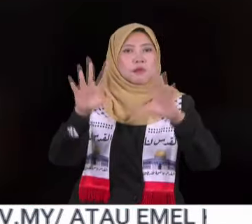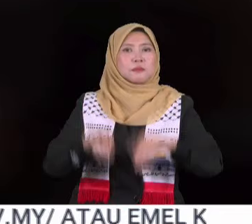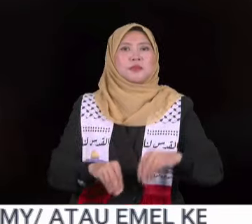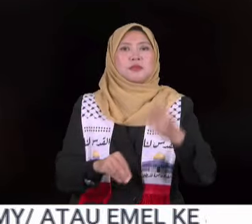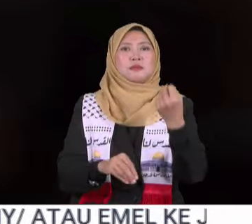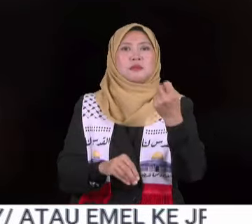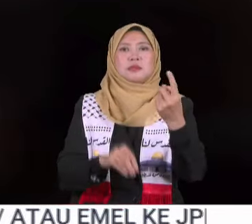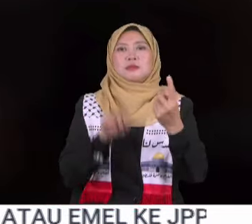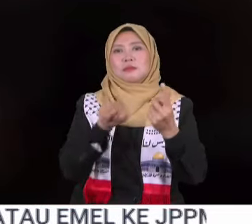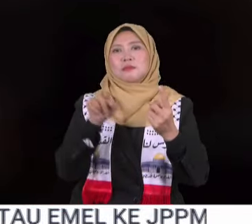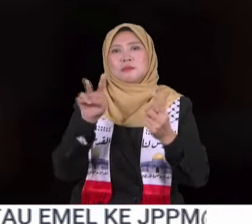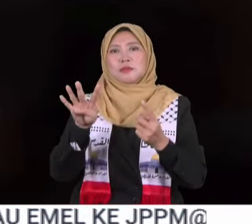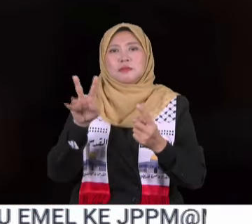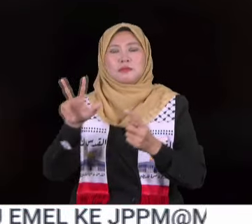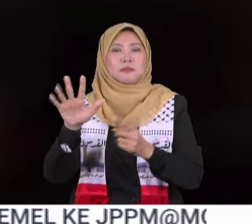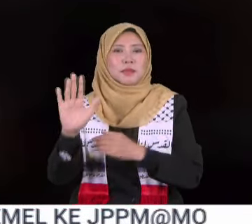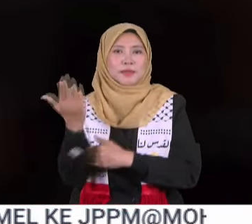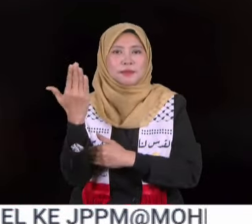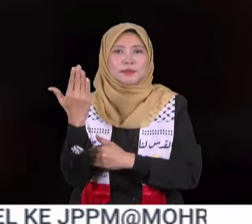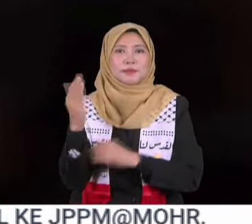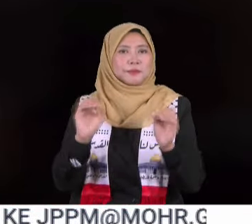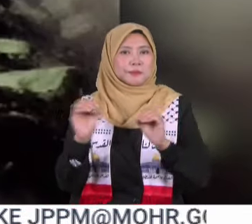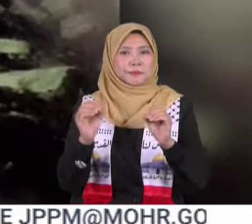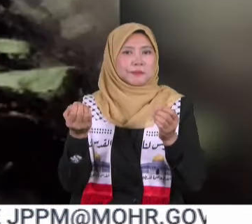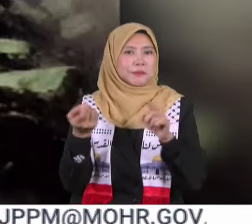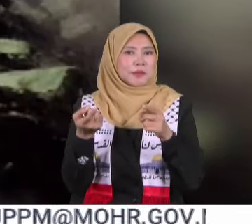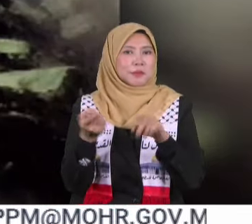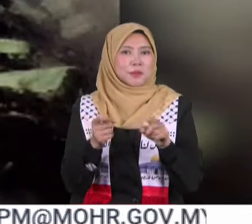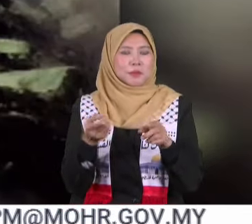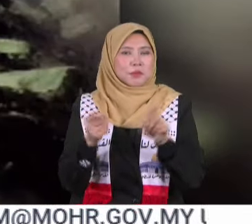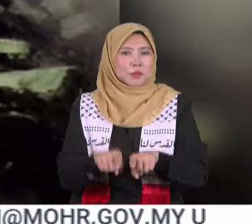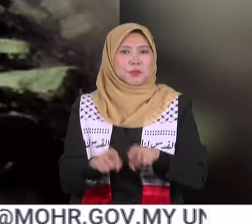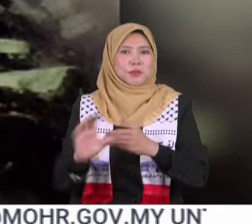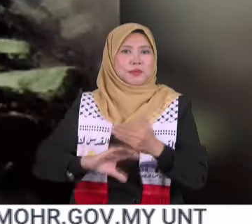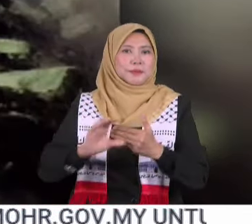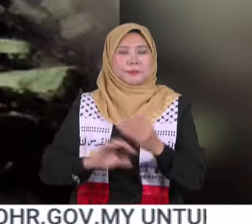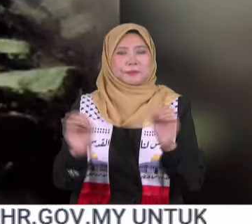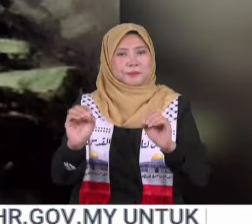11.43 pagi. Tiada sebarang kemalangan jiwa dilaporkan.